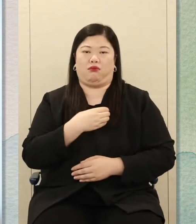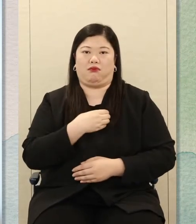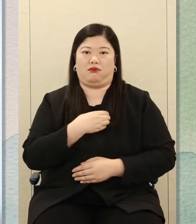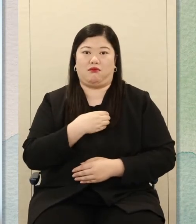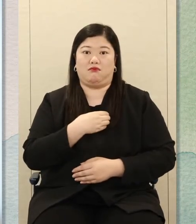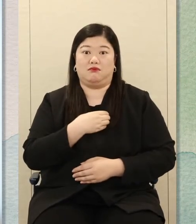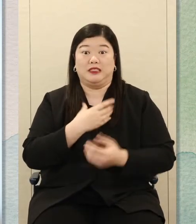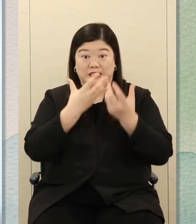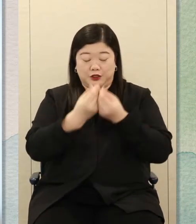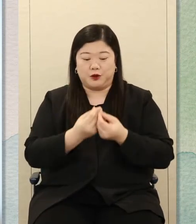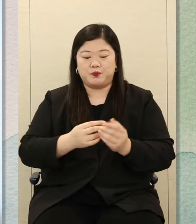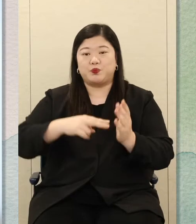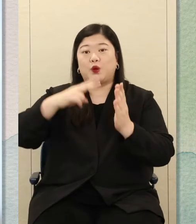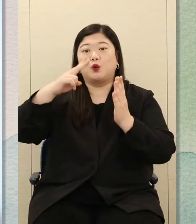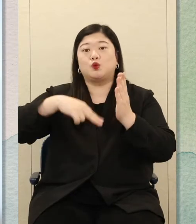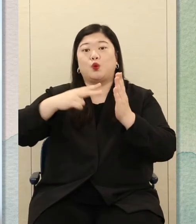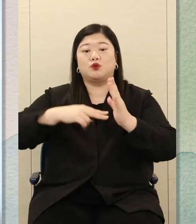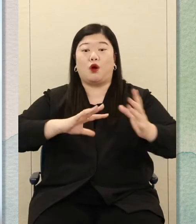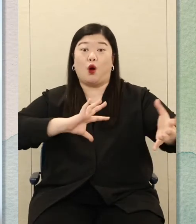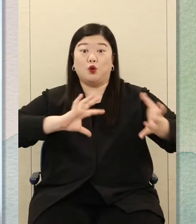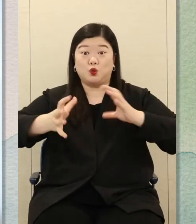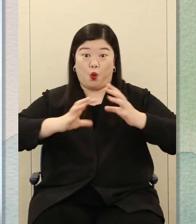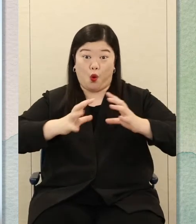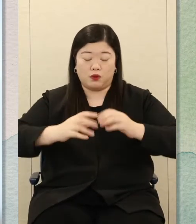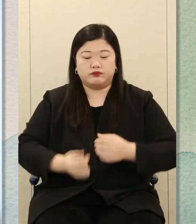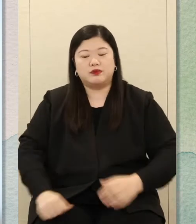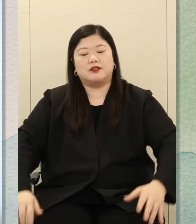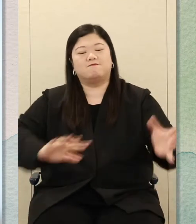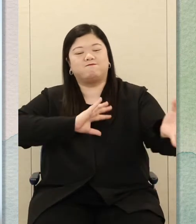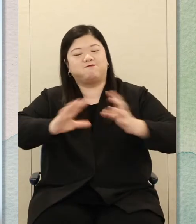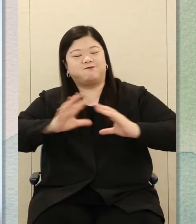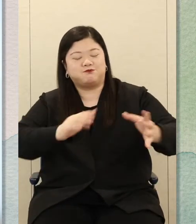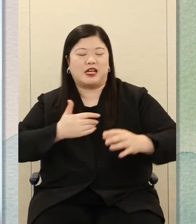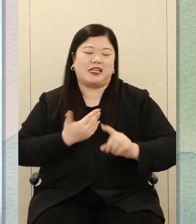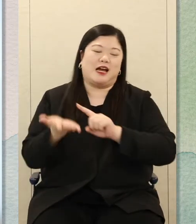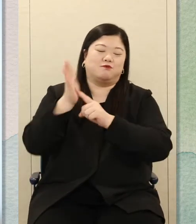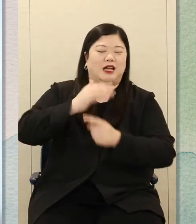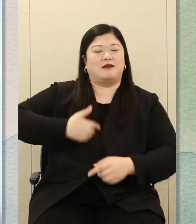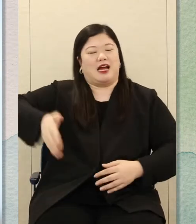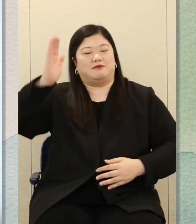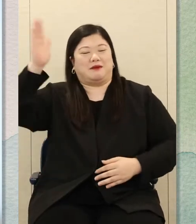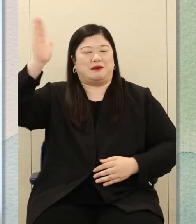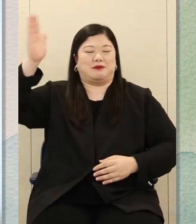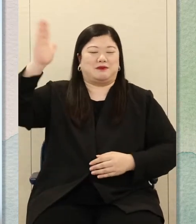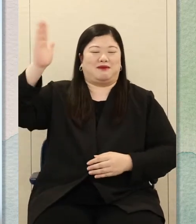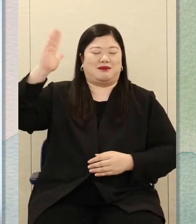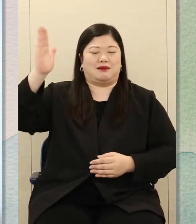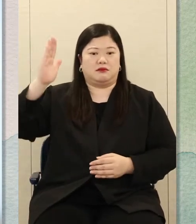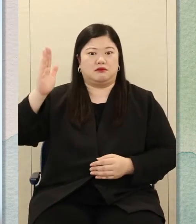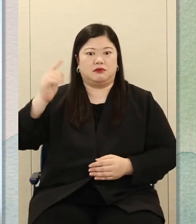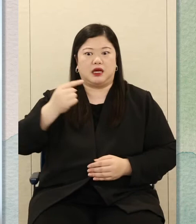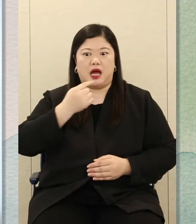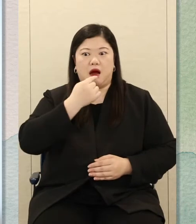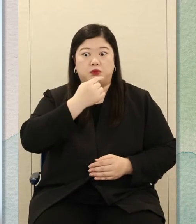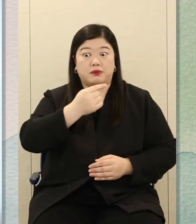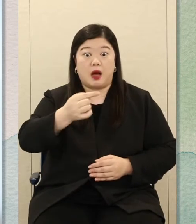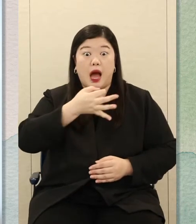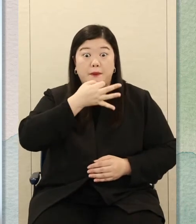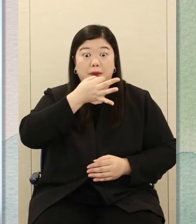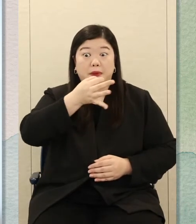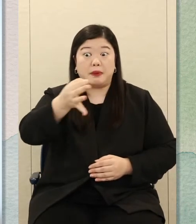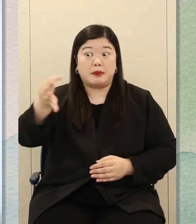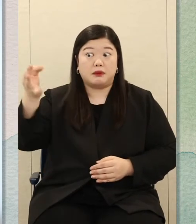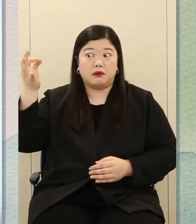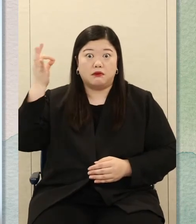해보면 내가 이런 말을 했어? 이런 생각이 들 때가 있거든요. 내가 이렇게 멋있게 말을 하다니 이게 나인 것 같지가